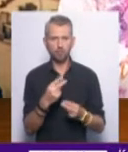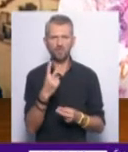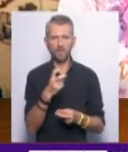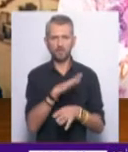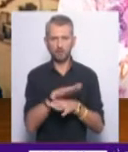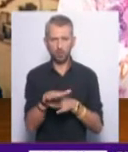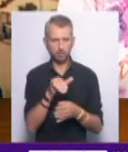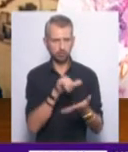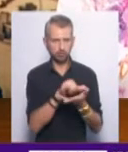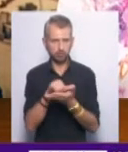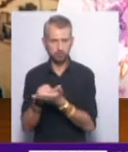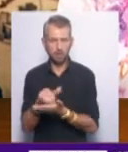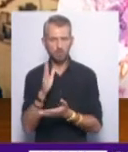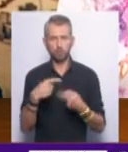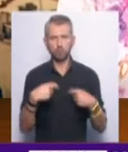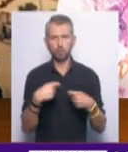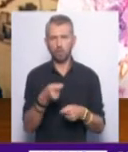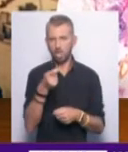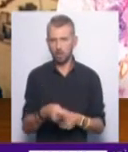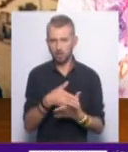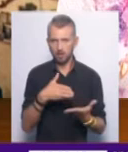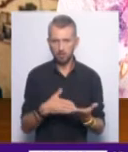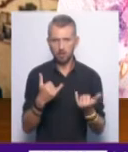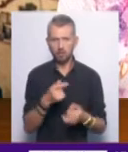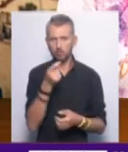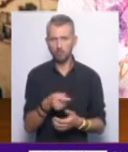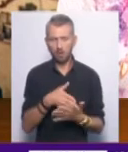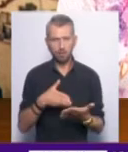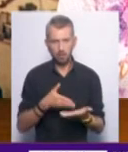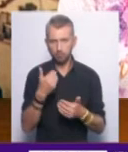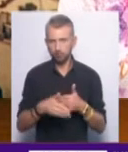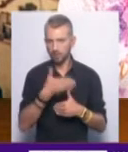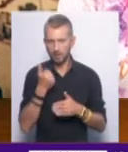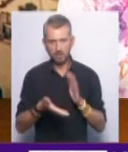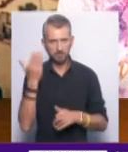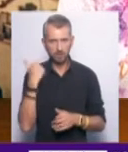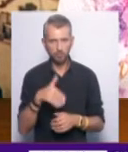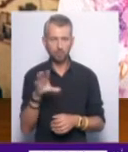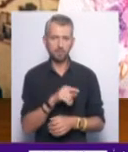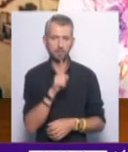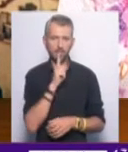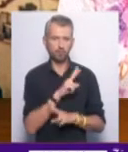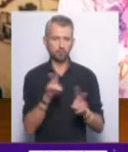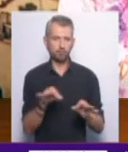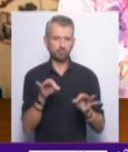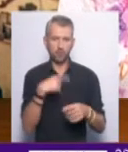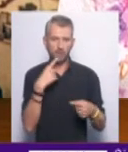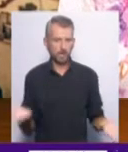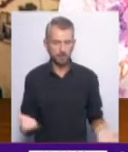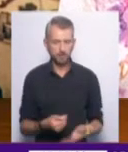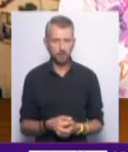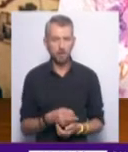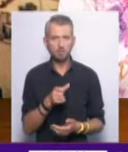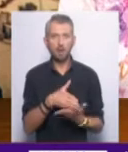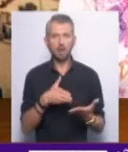цих поставити і будуть продавати соціальний хліб. А зараз соціального хліба вже нет давним-давно. І всі мовчать, ніхто нічого не говорить. На